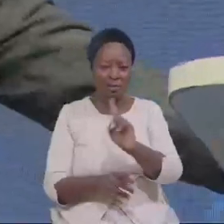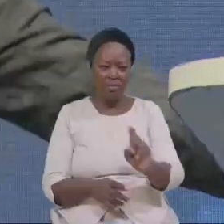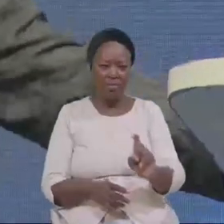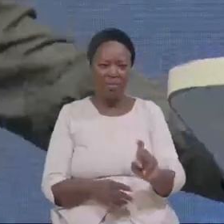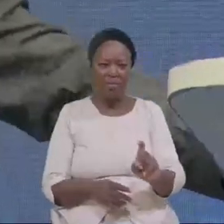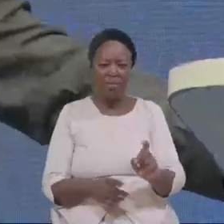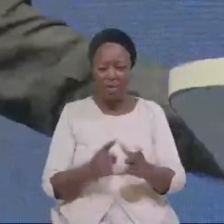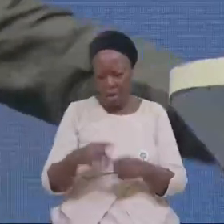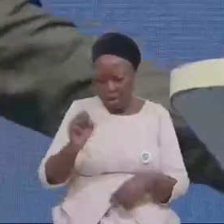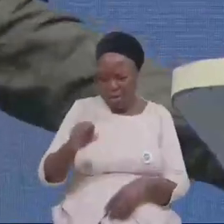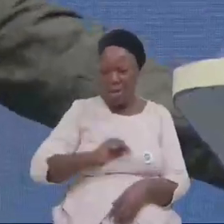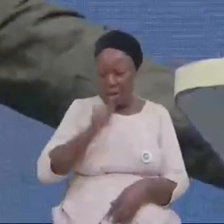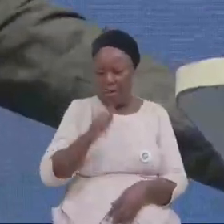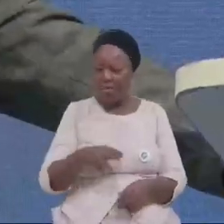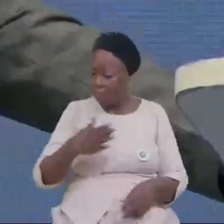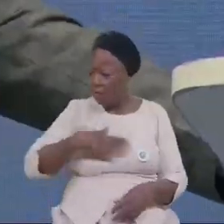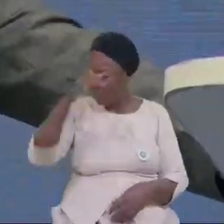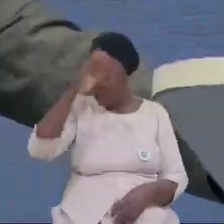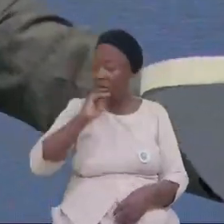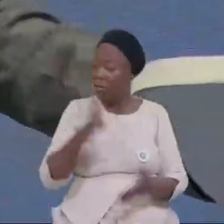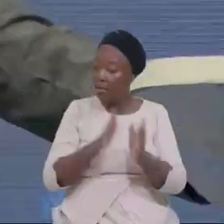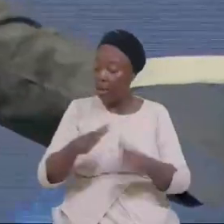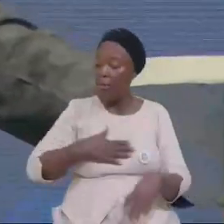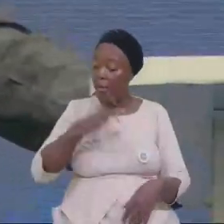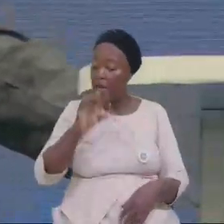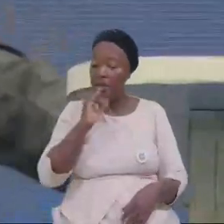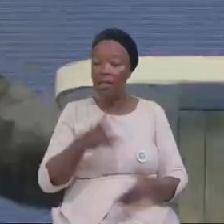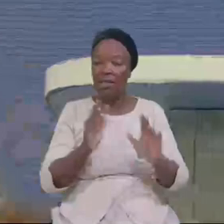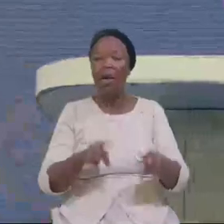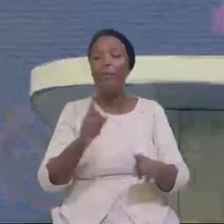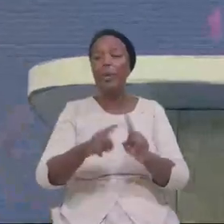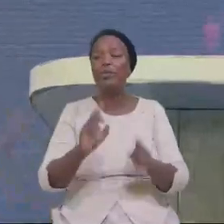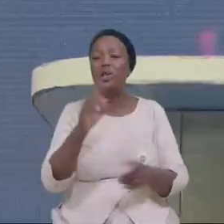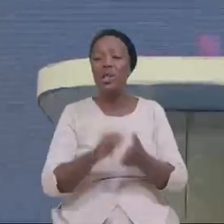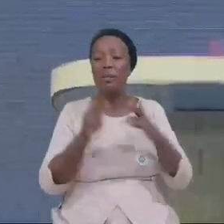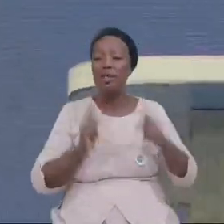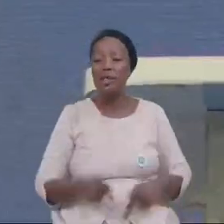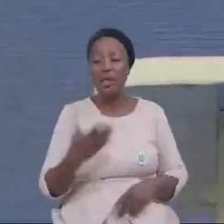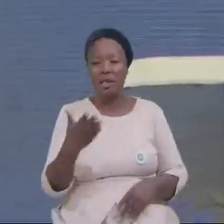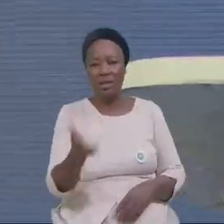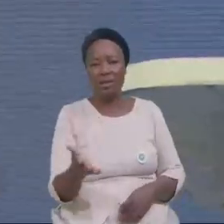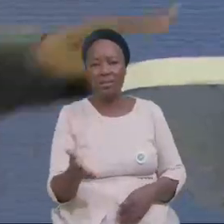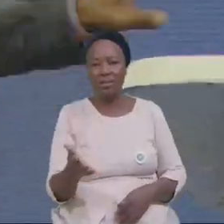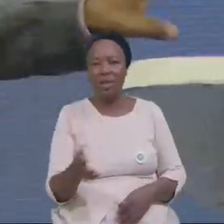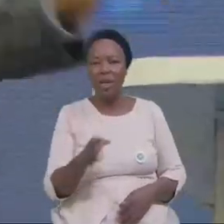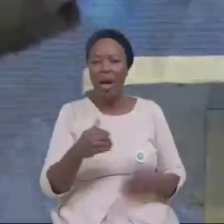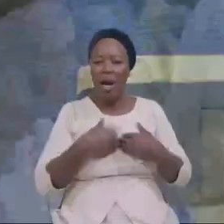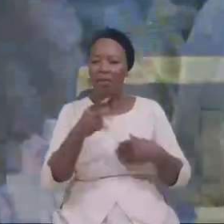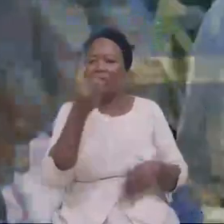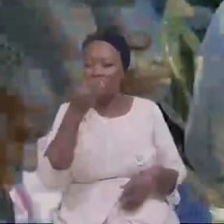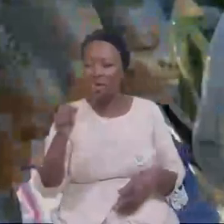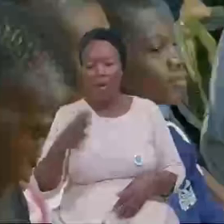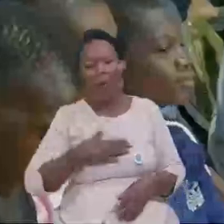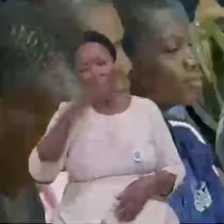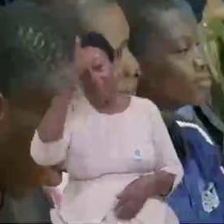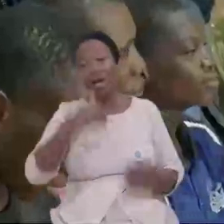mon papa est chrétien, ma maman est chrétienne. Bon, ça c'est une chose personnelle là-bas. Est-ce que tu as mangé? Mon papa a